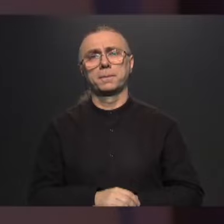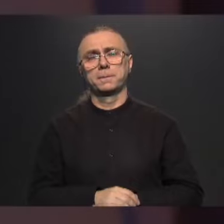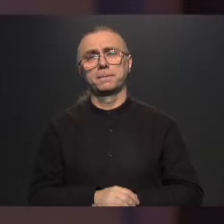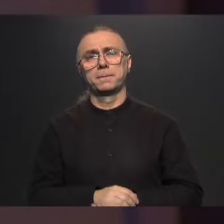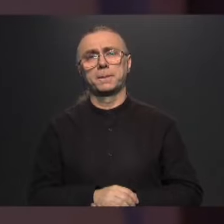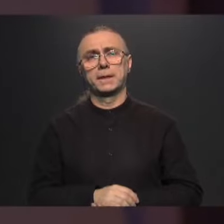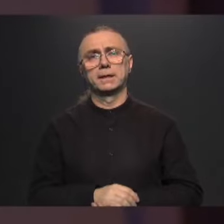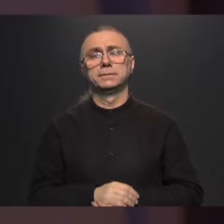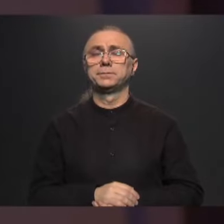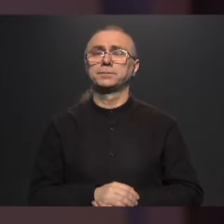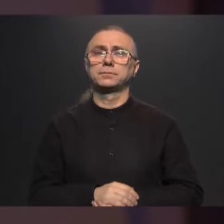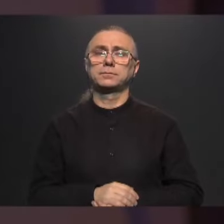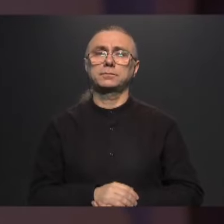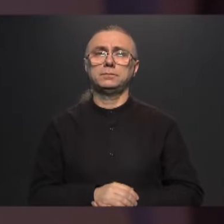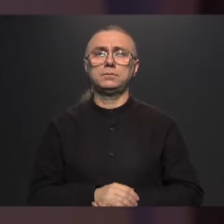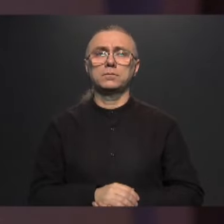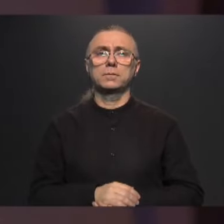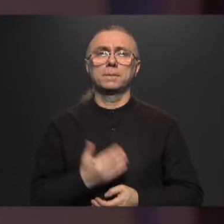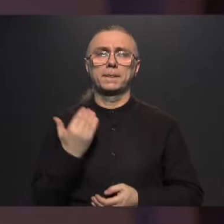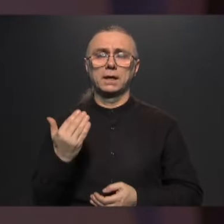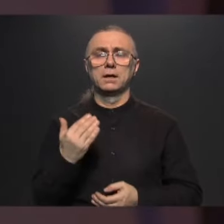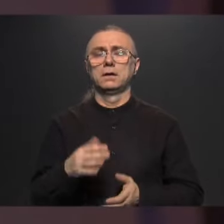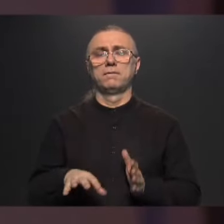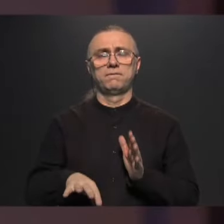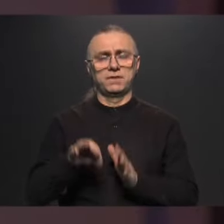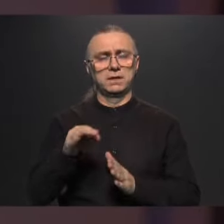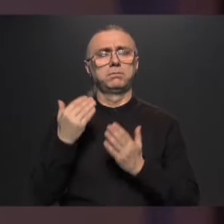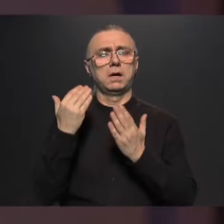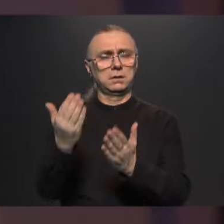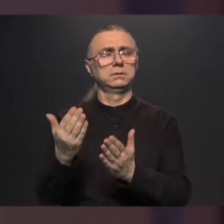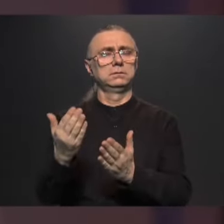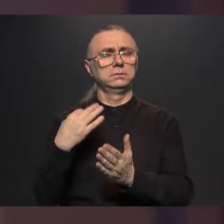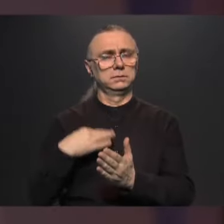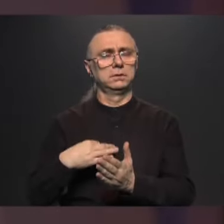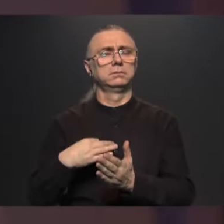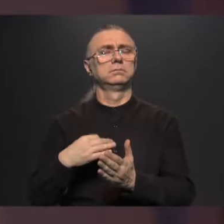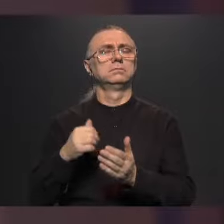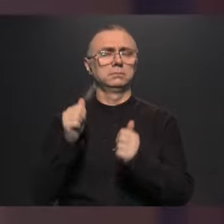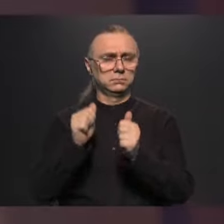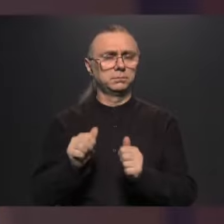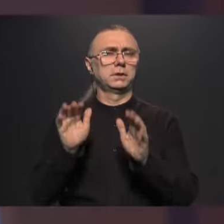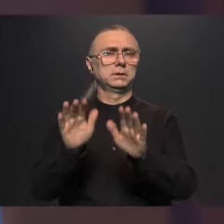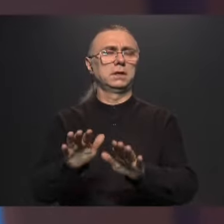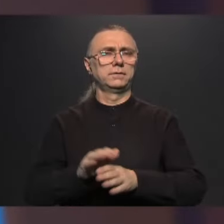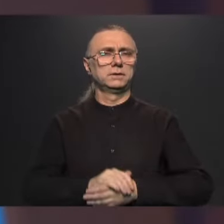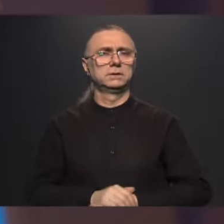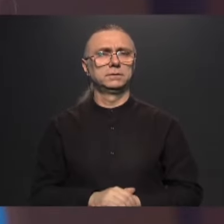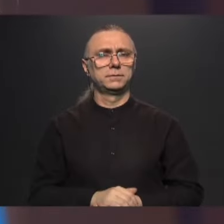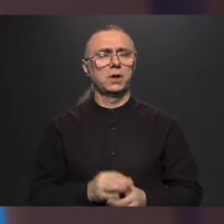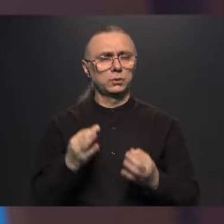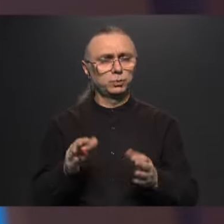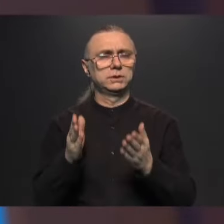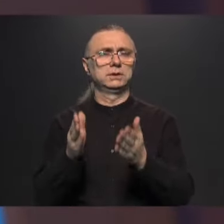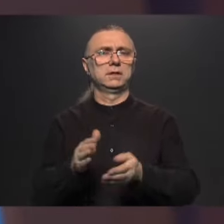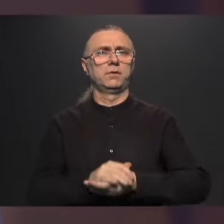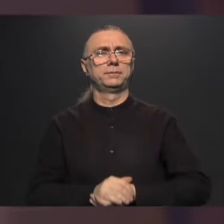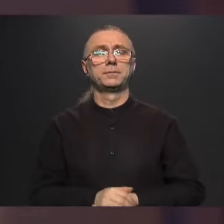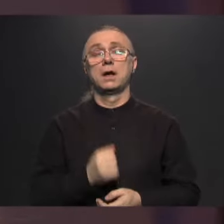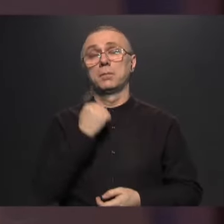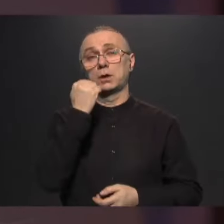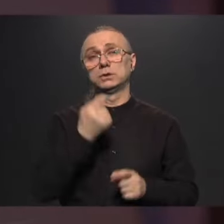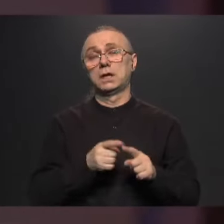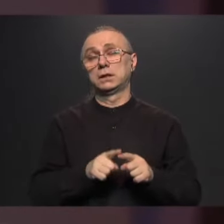это простить выбор, отпустить и благословить на дорогу. Благодарю вас за эти слова утешения. А у